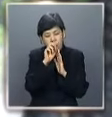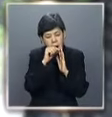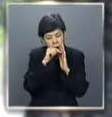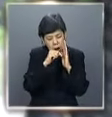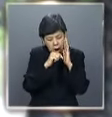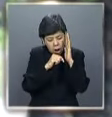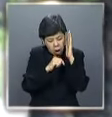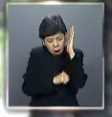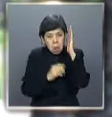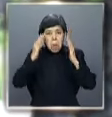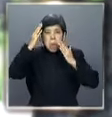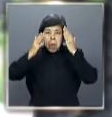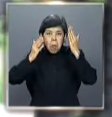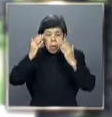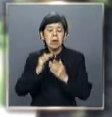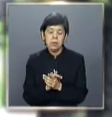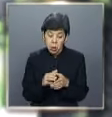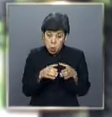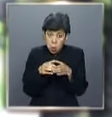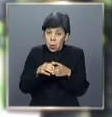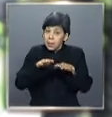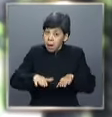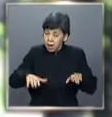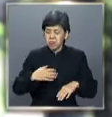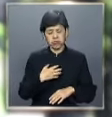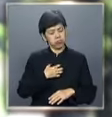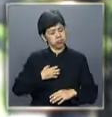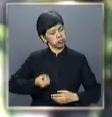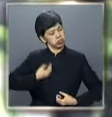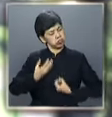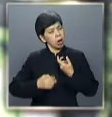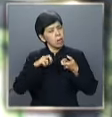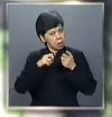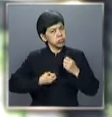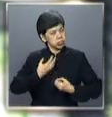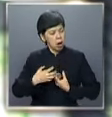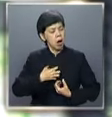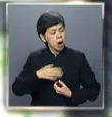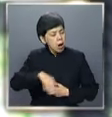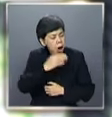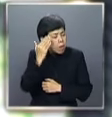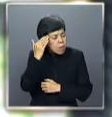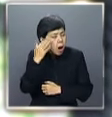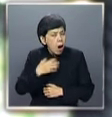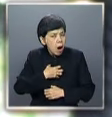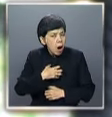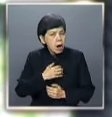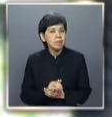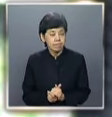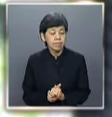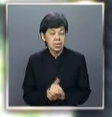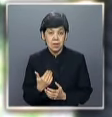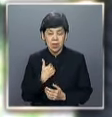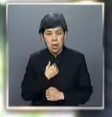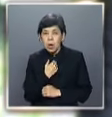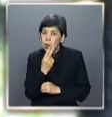ชายแดนใต้มาเลเซียนะคะและมีกลุ่มของน้องๆที่ต้องการจะสะท้อนปัญหาเด็กเร่ร่อนให้สังคมได้รับรู้ค่ะผลตอบรับ